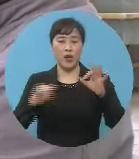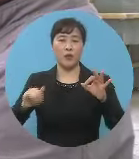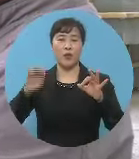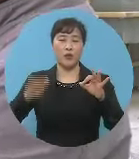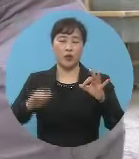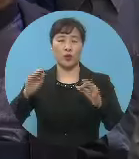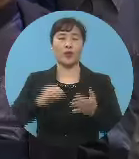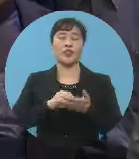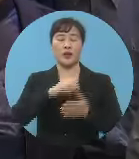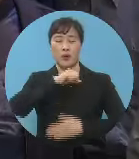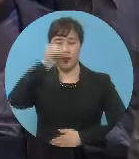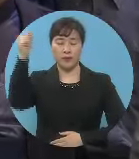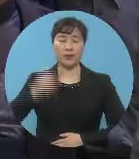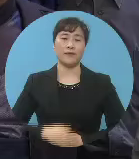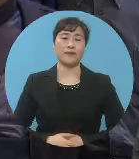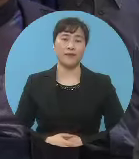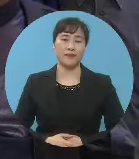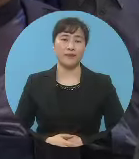취업에 성공하고 있습니다.